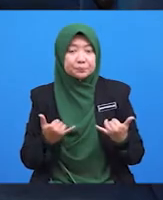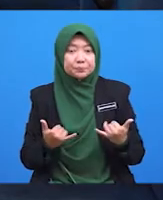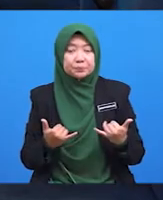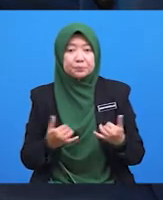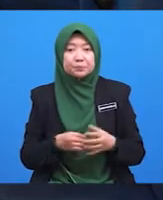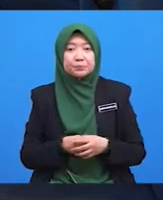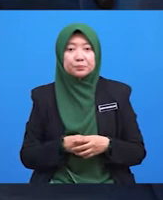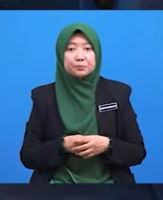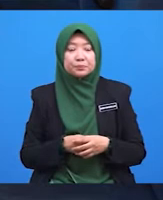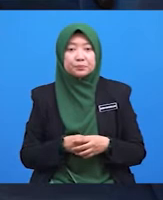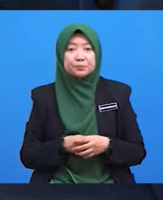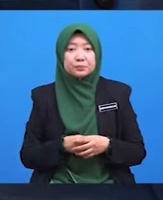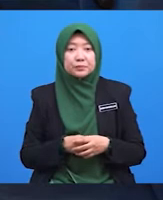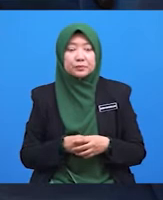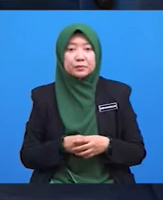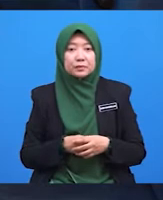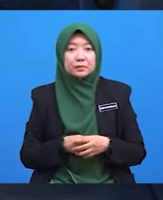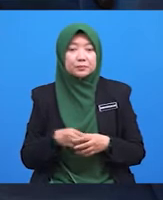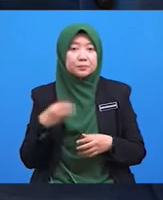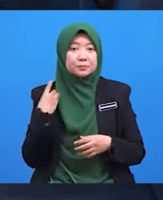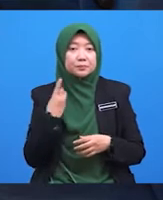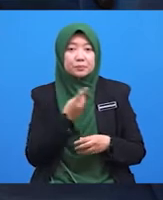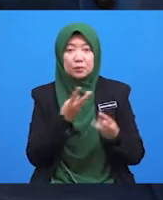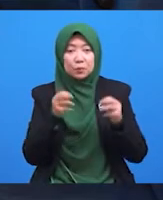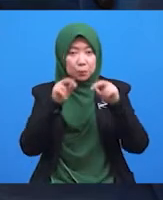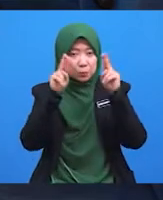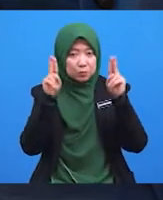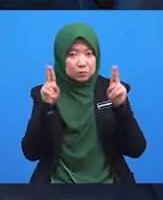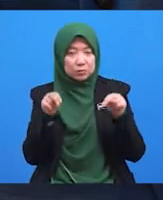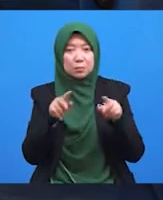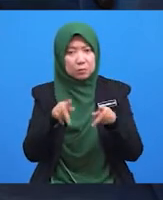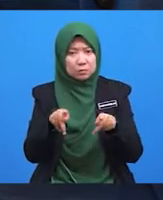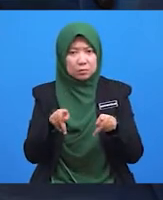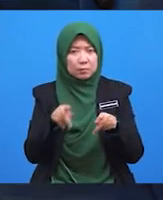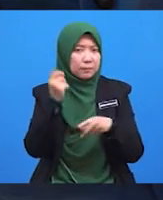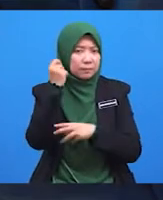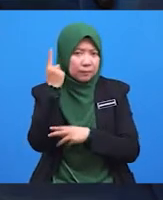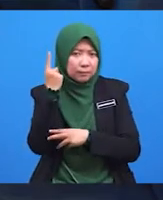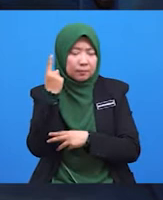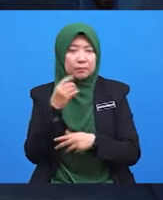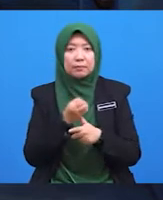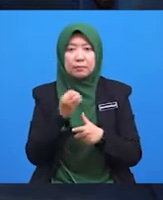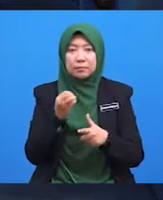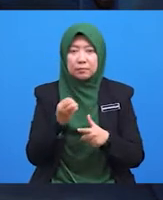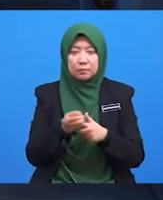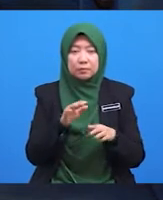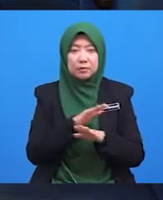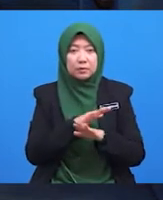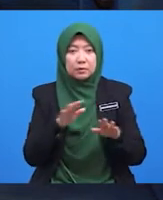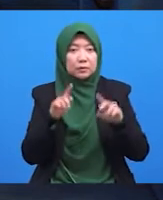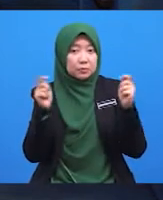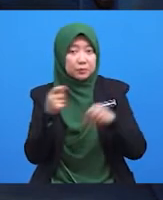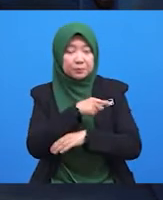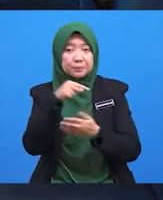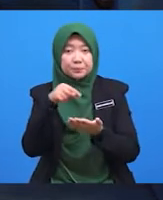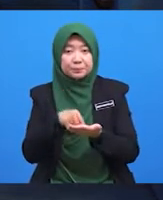Sekarang adalah sesi pengukuhan menguji sama ada pelajar memahami topik yang kita bincangkan pada